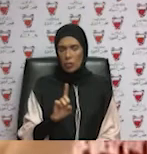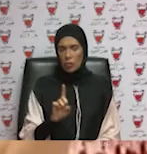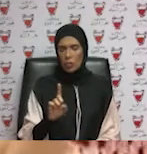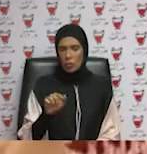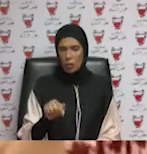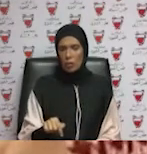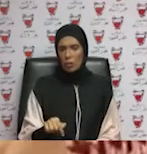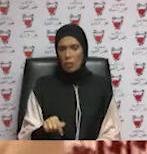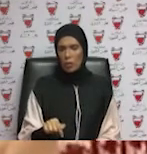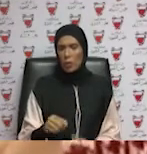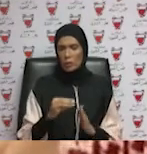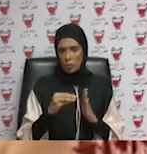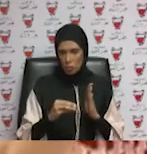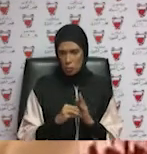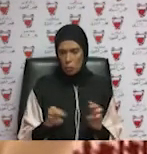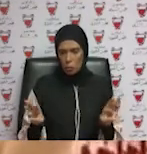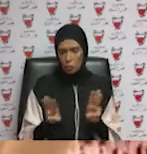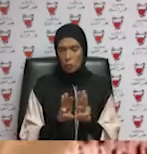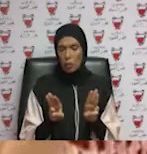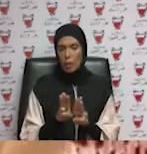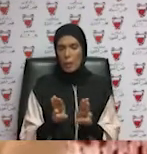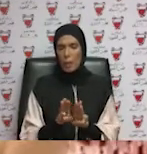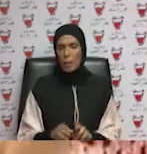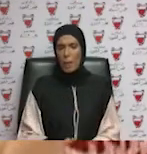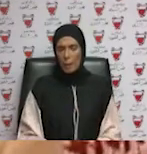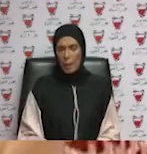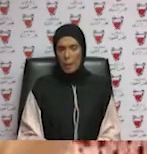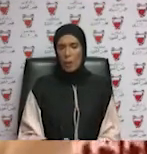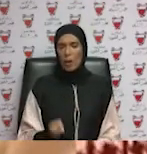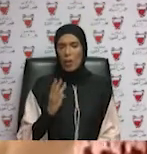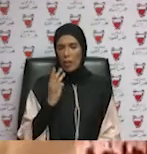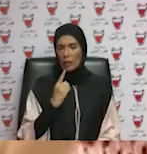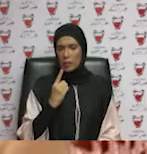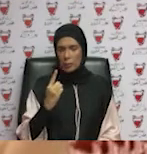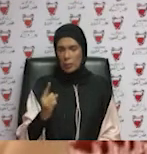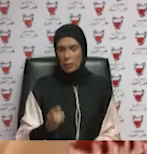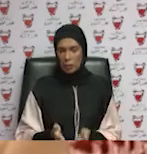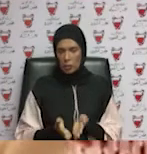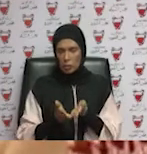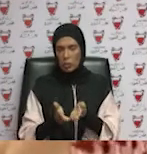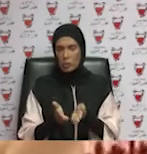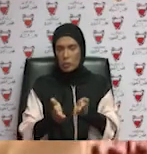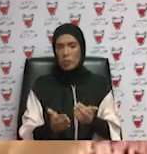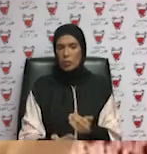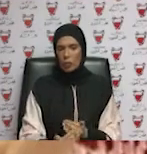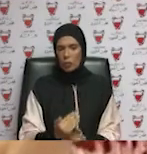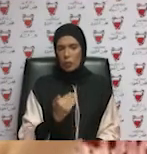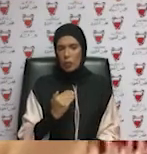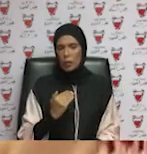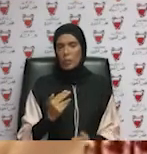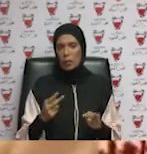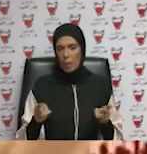بل تسجل إلكترونيا، وأنا أعتقد أن 3 سنوات حق قوارب أو سفن جديدة ممكن القبول